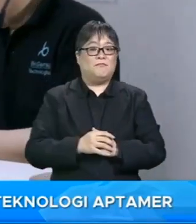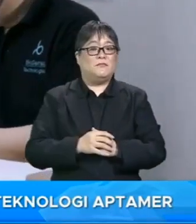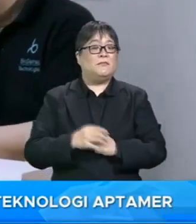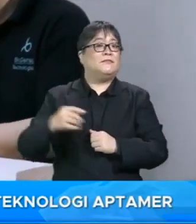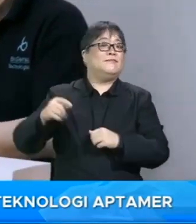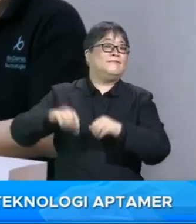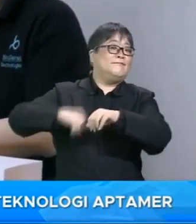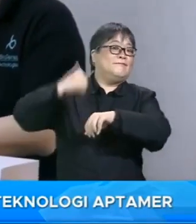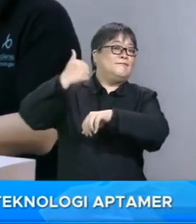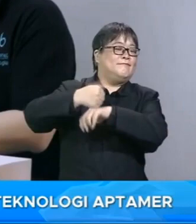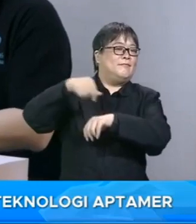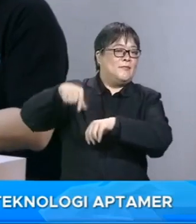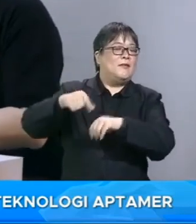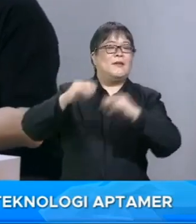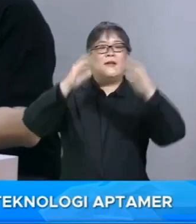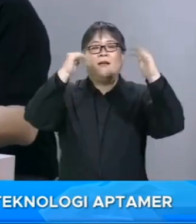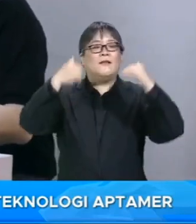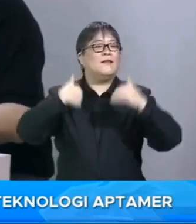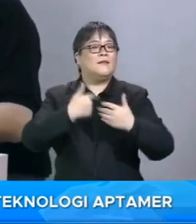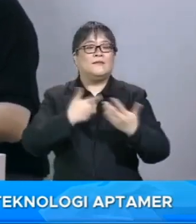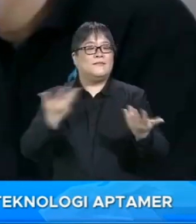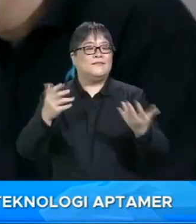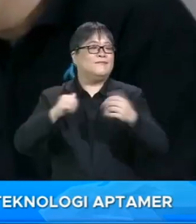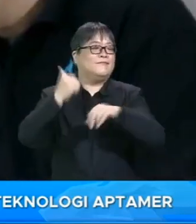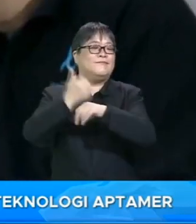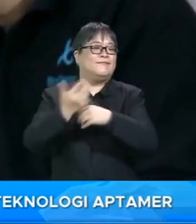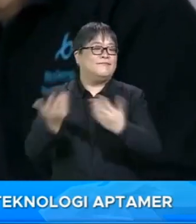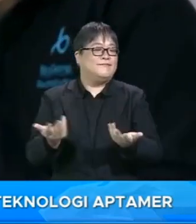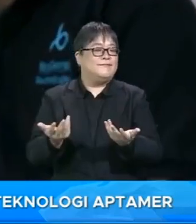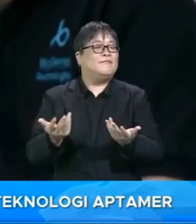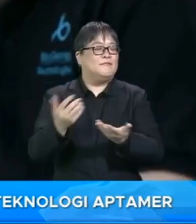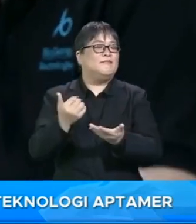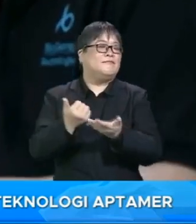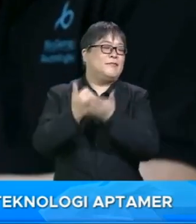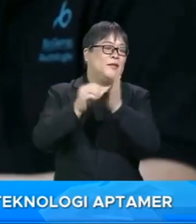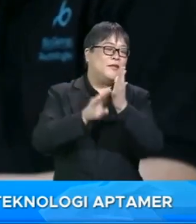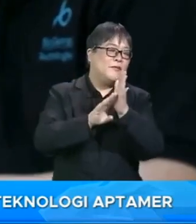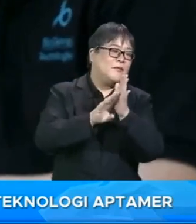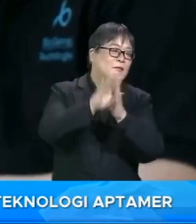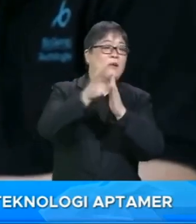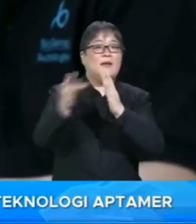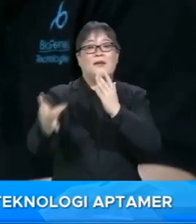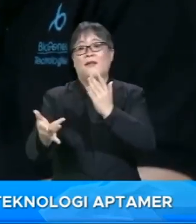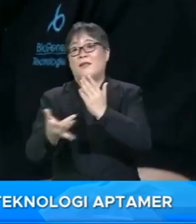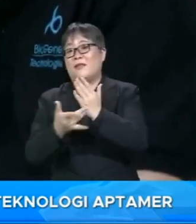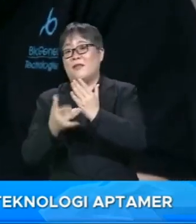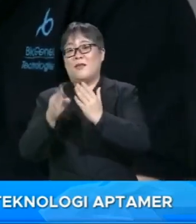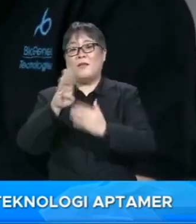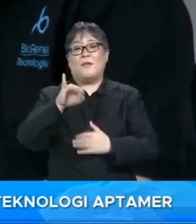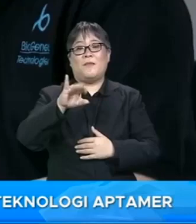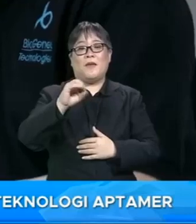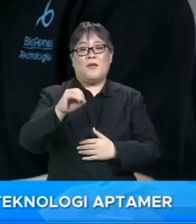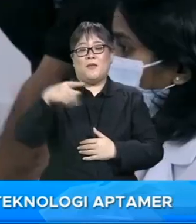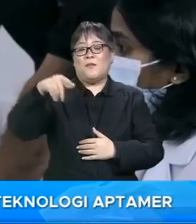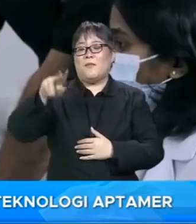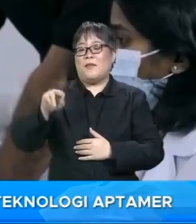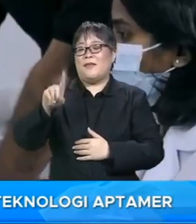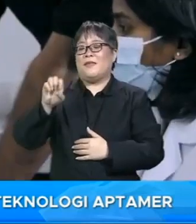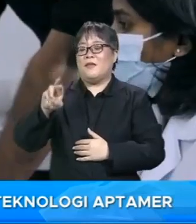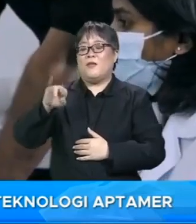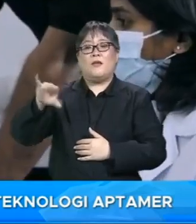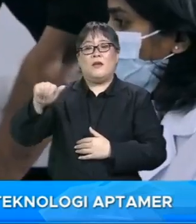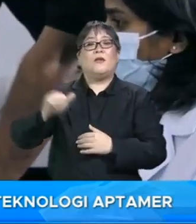kami ditubuhkan, hasrat kami tubuhkan company itu adalah untuk membangunkan teknologi biopenderia.